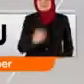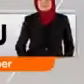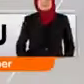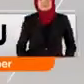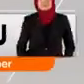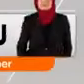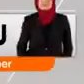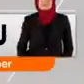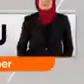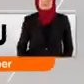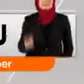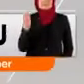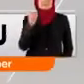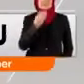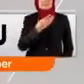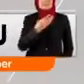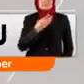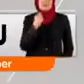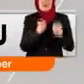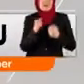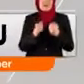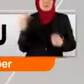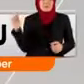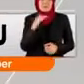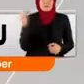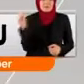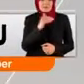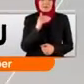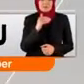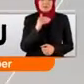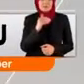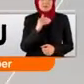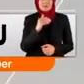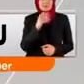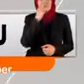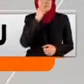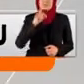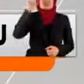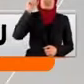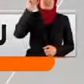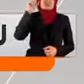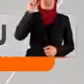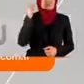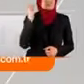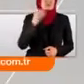olmaya halinde birkaç tane araba geçti havaya sayısı şekilde ateş açıldı yani çok kısa bir süre sonra